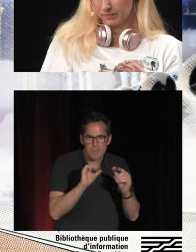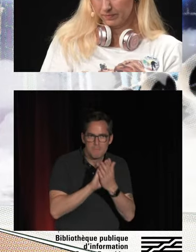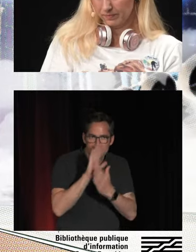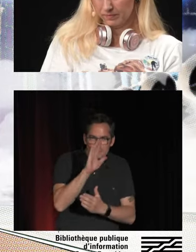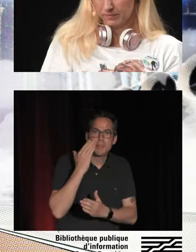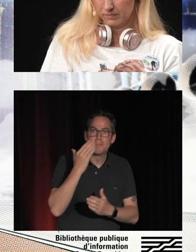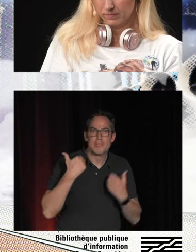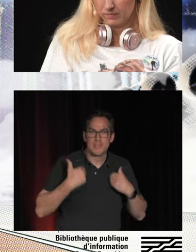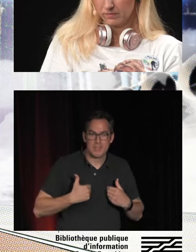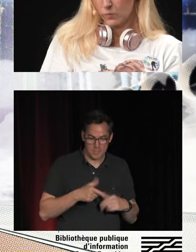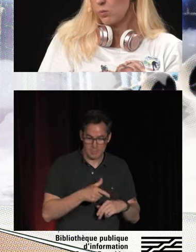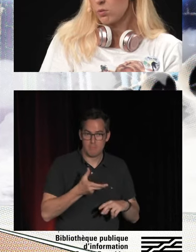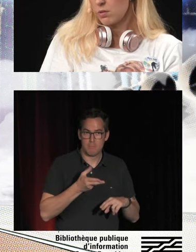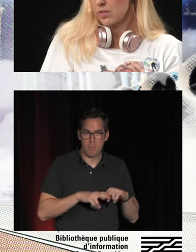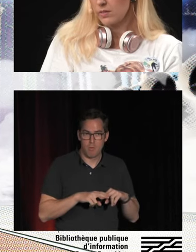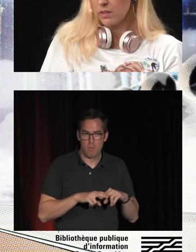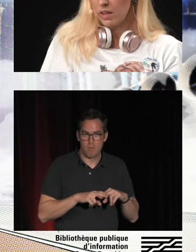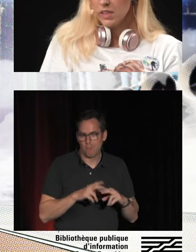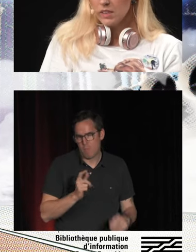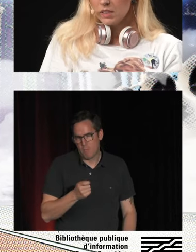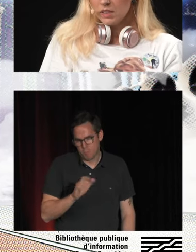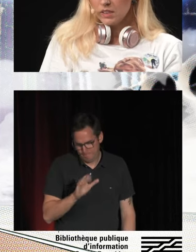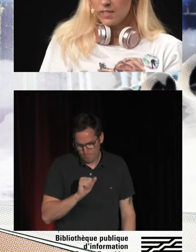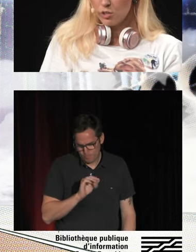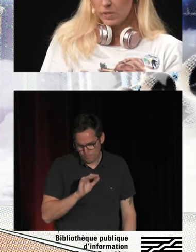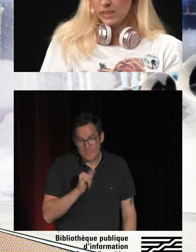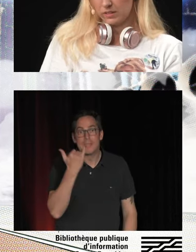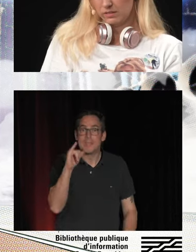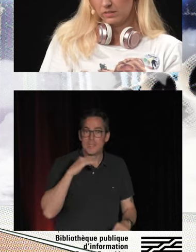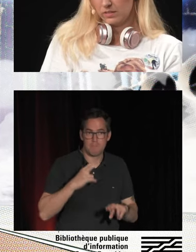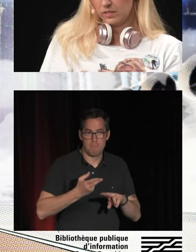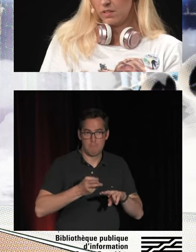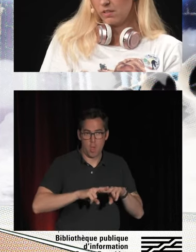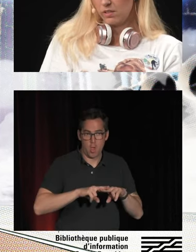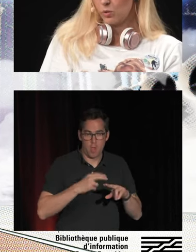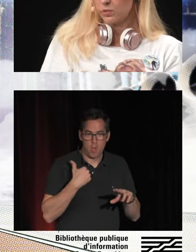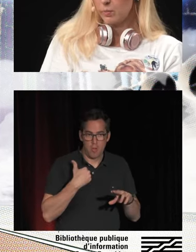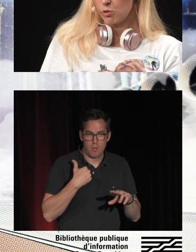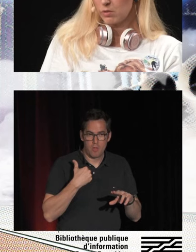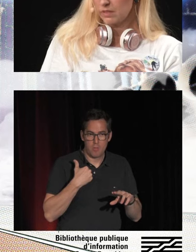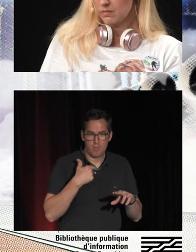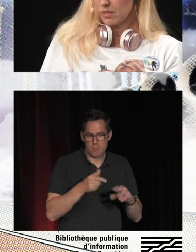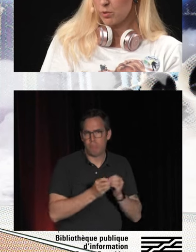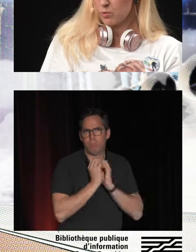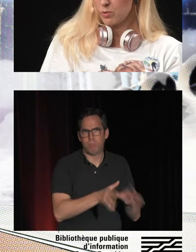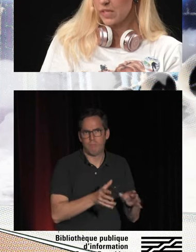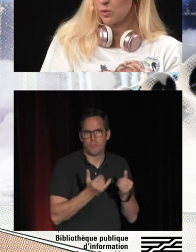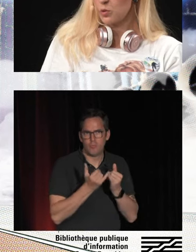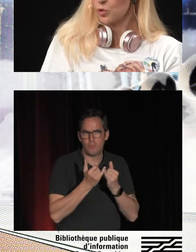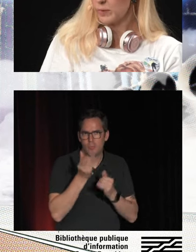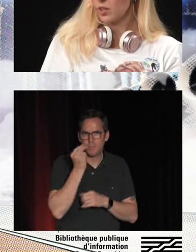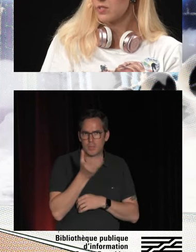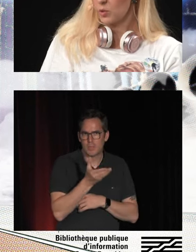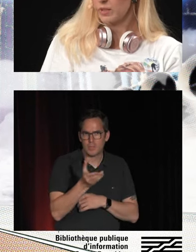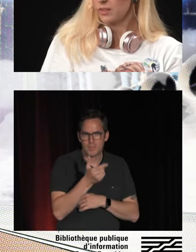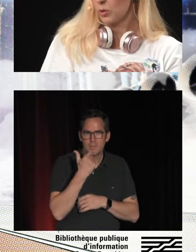meurs... Oui, bon, ça, c'était évident. Si je meurs, on finit pas le jeu. Hein. La leçon, ce sera que